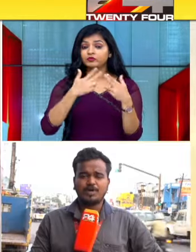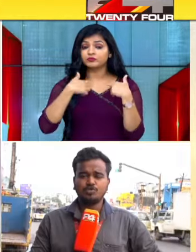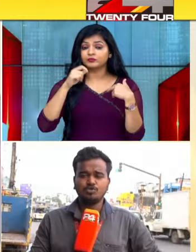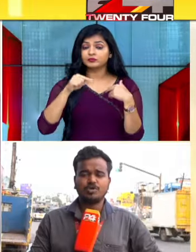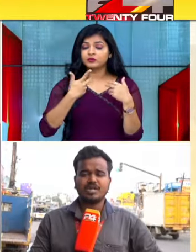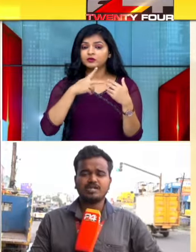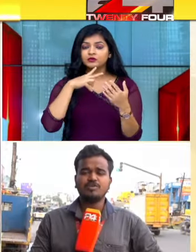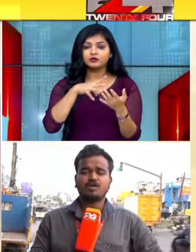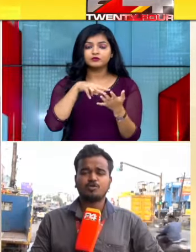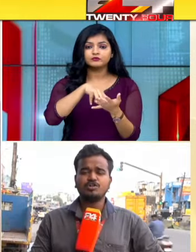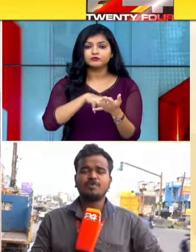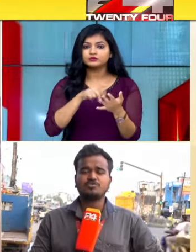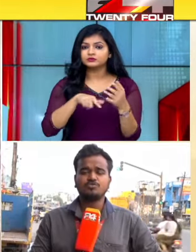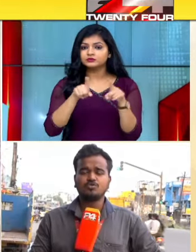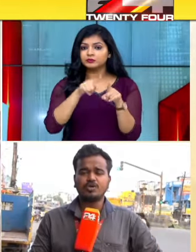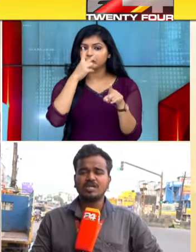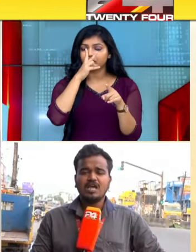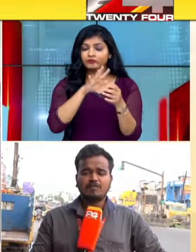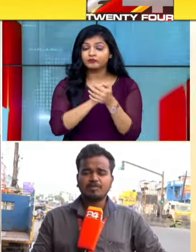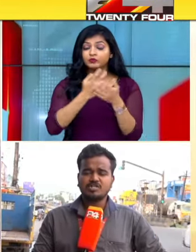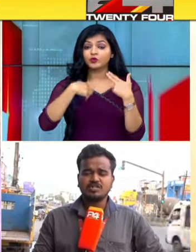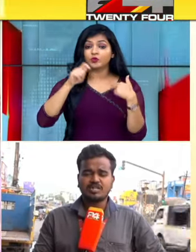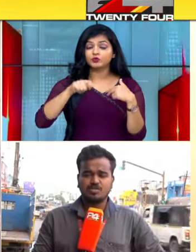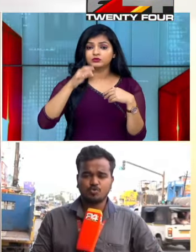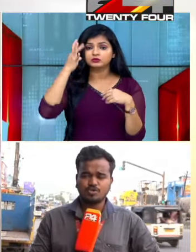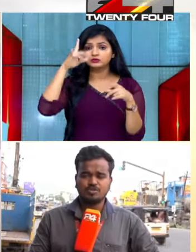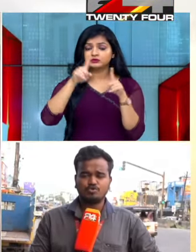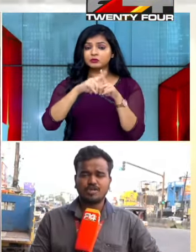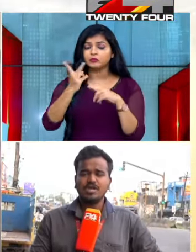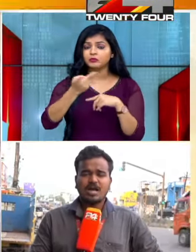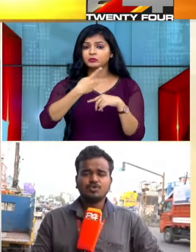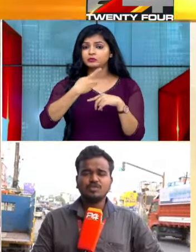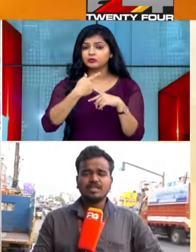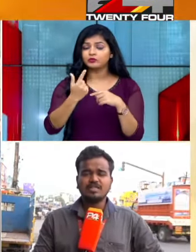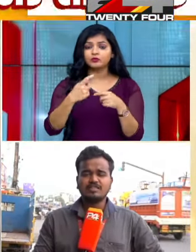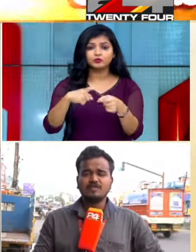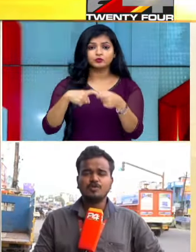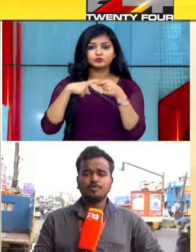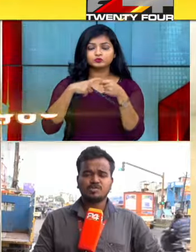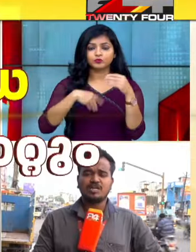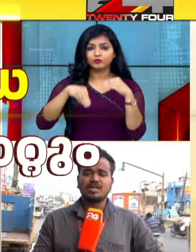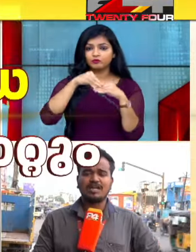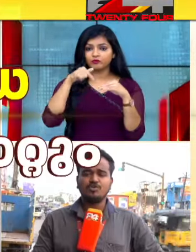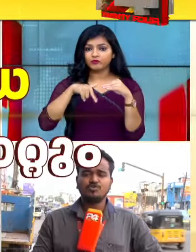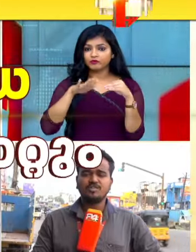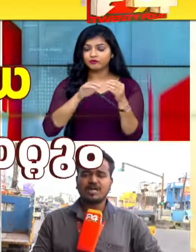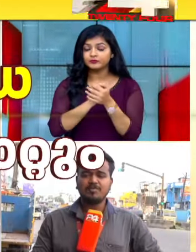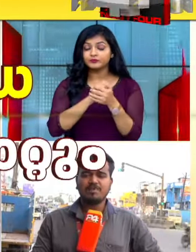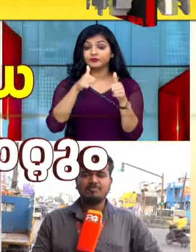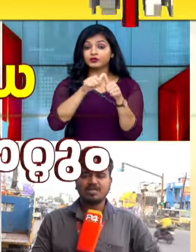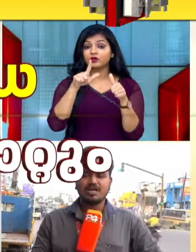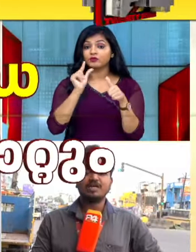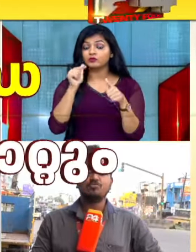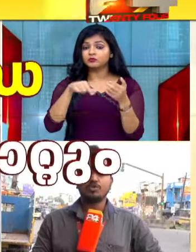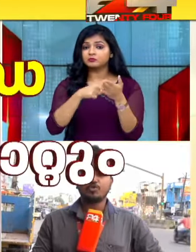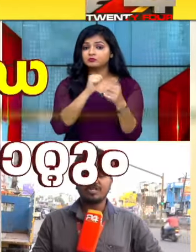ഒന്ന് പതുങ്ങുന്നുണ്ട്. കാര്യം കോടതിയുടെ ഭാഗത്തു നിന്ന് കൂടി അഭിഭാഷകർക്ക് നേരെ ചോദ്യം എത്തുന്നുണ്ട്. അതുകൊണ്ട് തന്നെ നിലവിൽ ഒരു പക്ഷേ അല്ലു അർജുന്